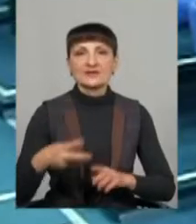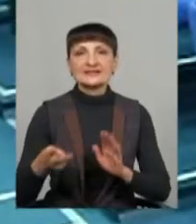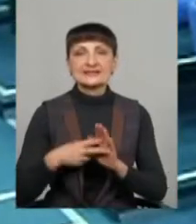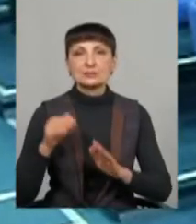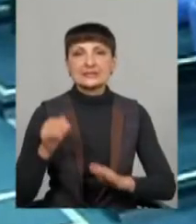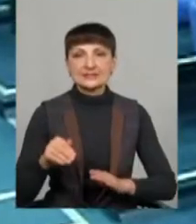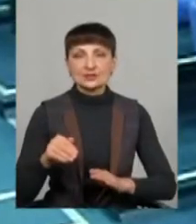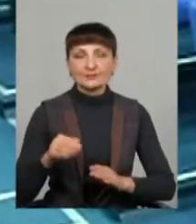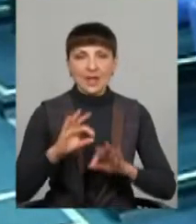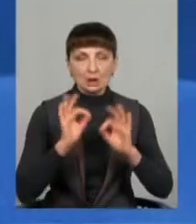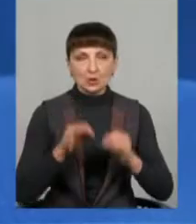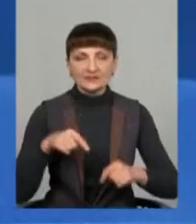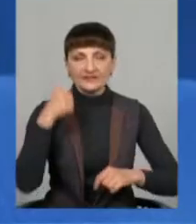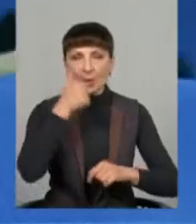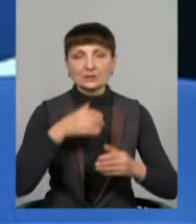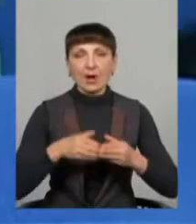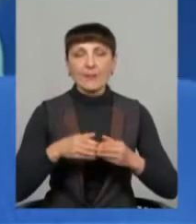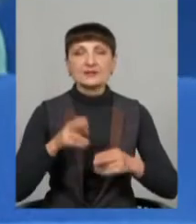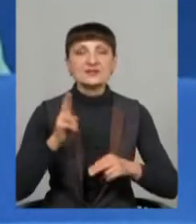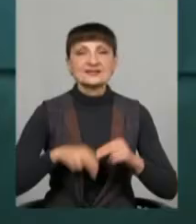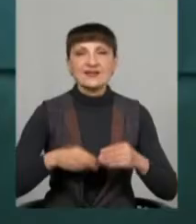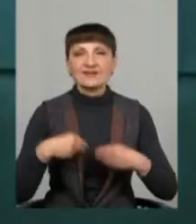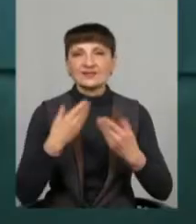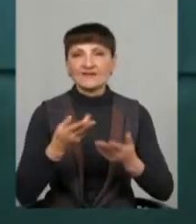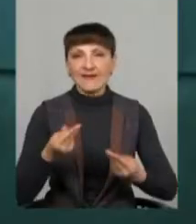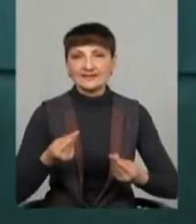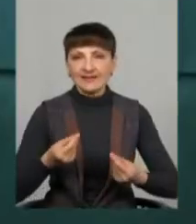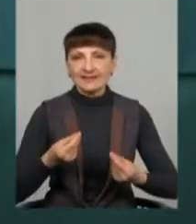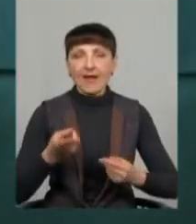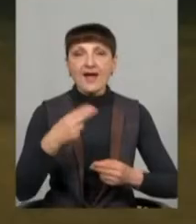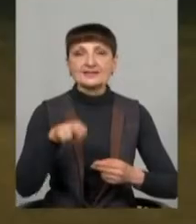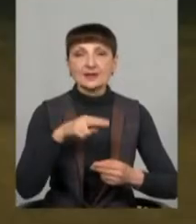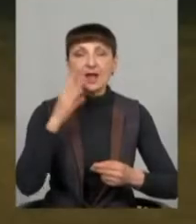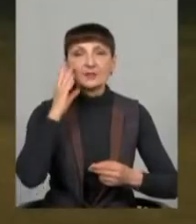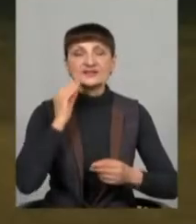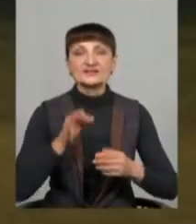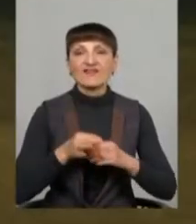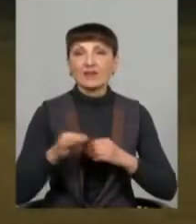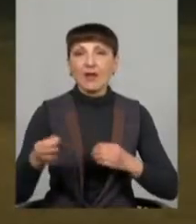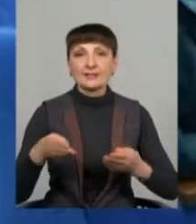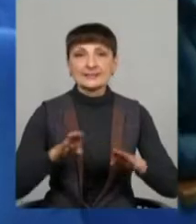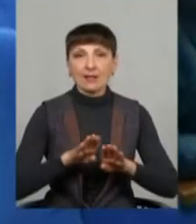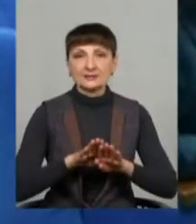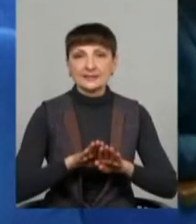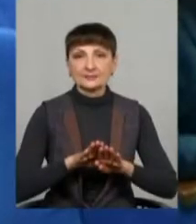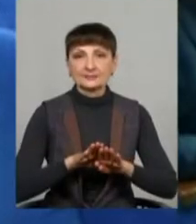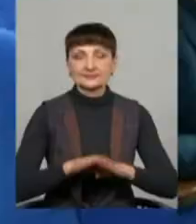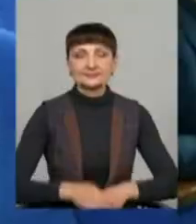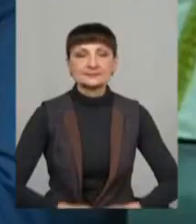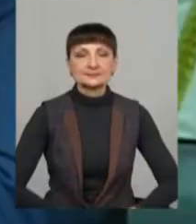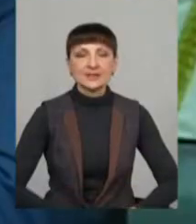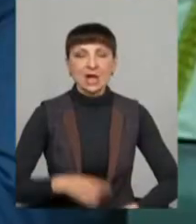1 127 000. С осени этого года в компании перестали выдавать деньги вкладчикам, а в декабре алматинский филиал и вовсе закрылся. Через